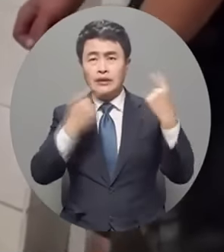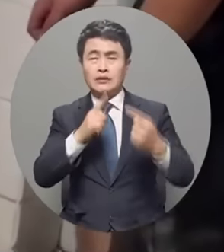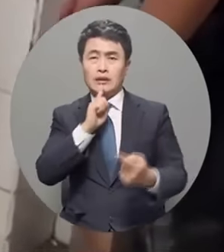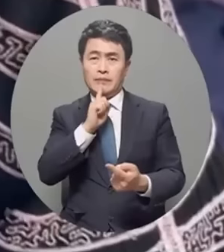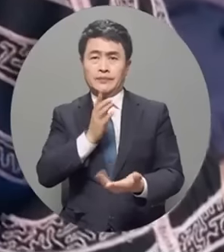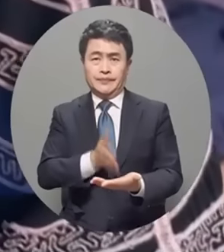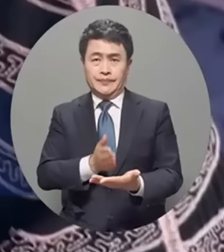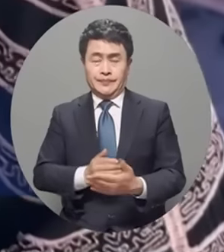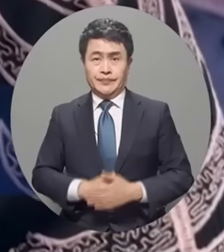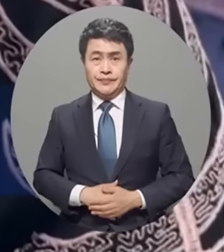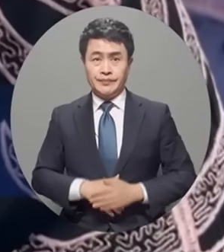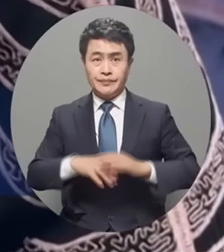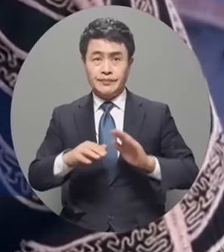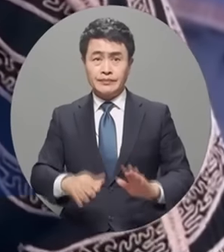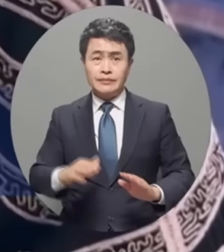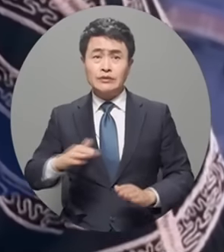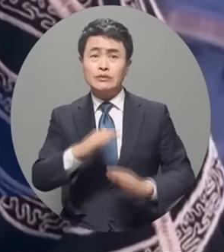밝혔습니다.